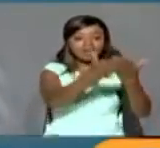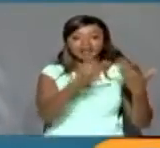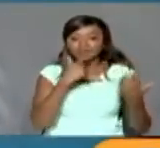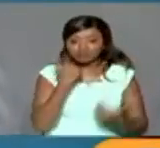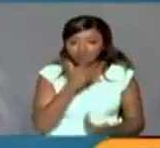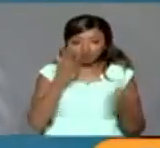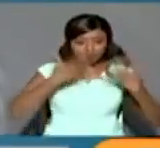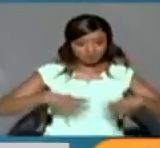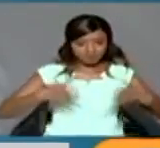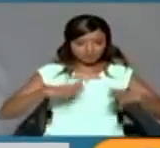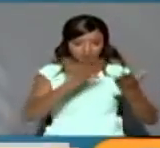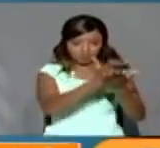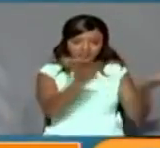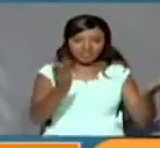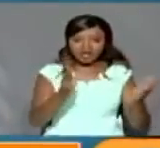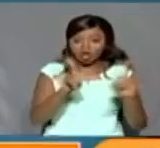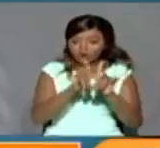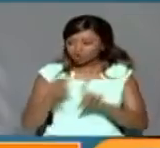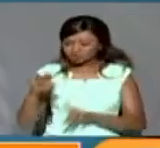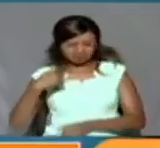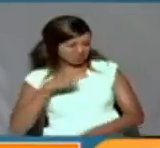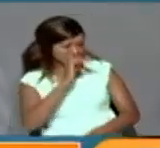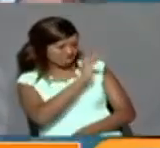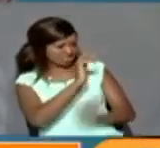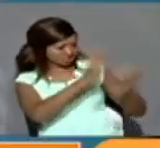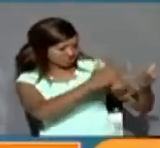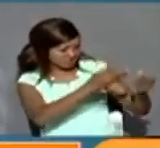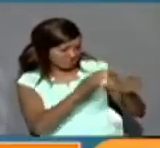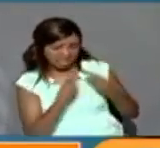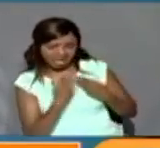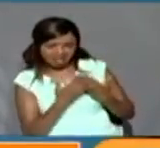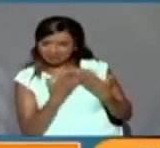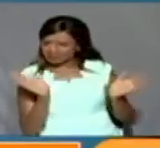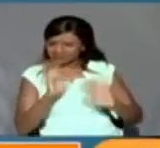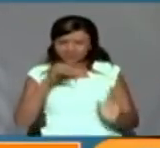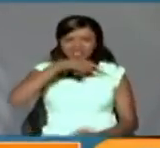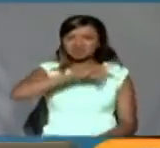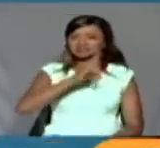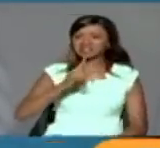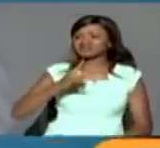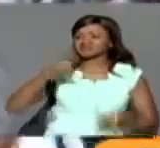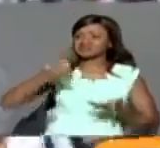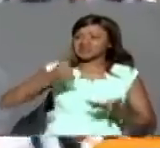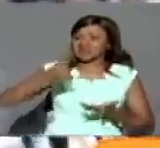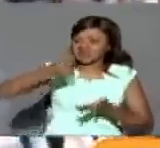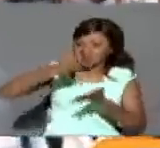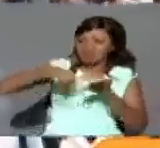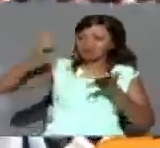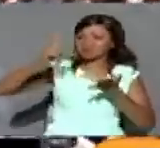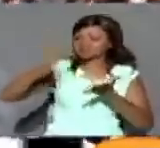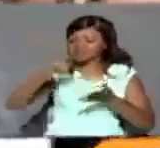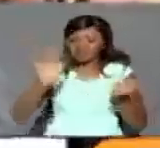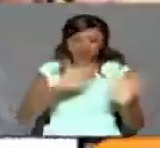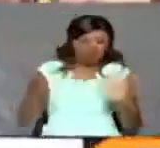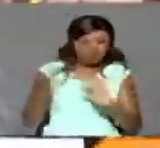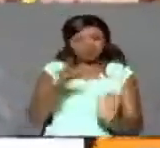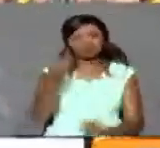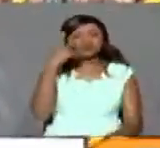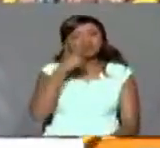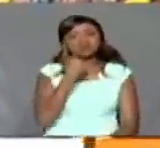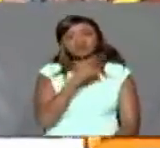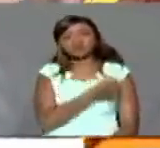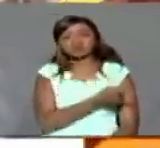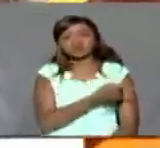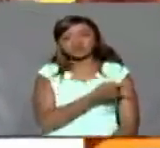mtu anaulizwa ati ruhusa. Wewe unajifanya ati wewe ni mtu ya kutoa ruhusa, wewe ni nani? Hata hivyo, naibu rais amekerwa